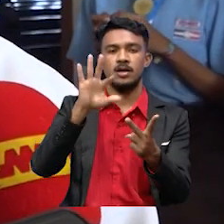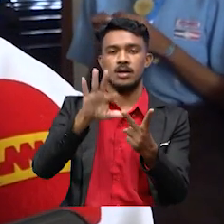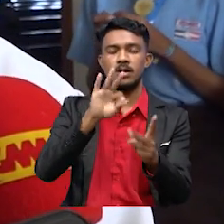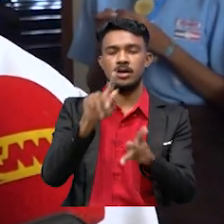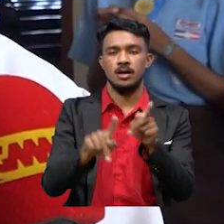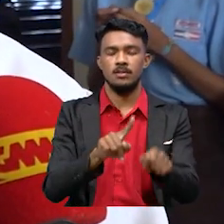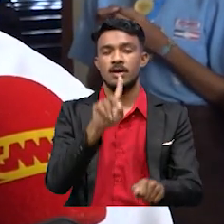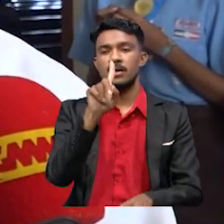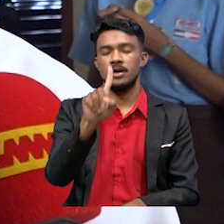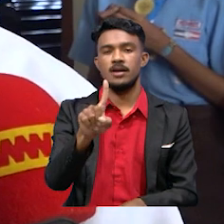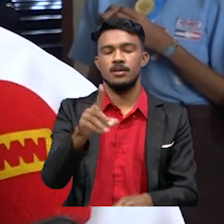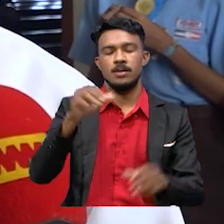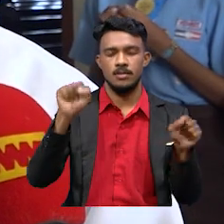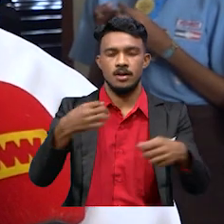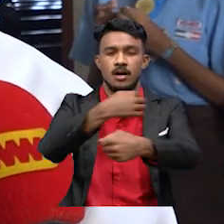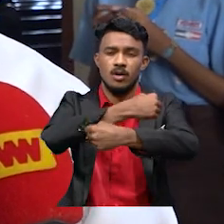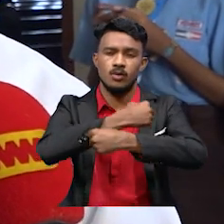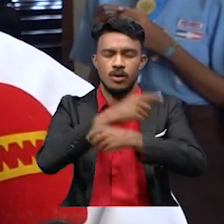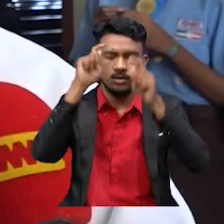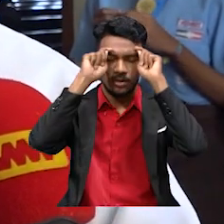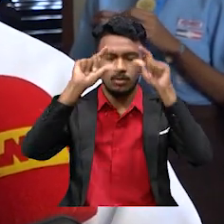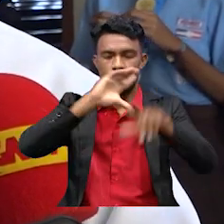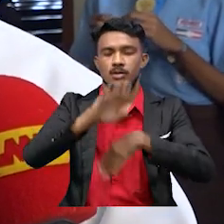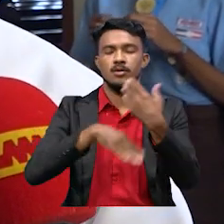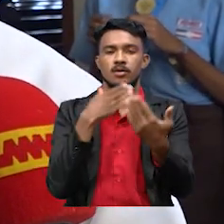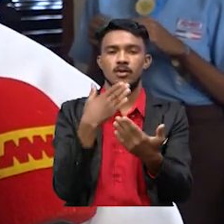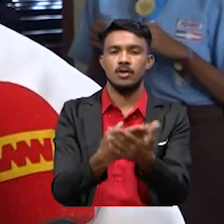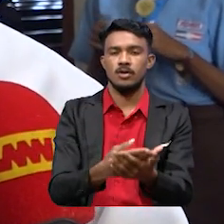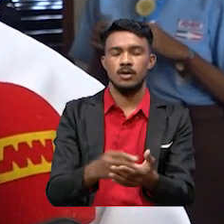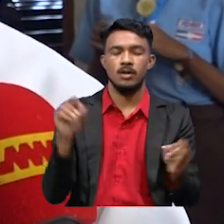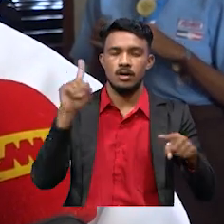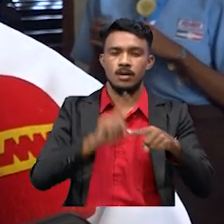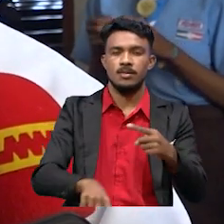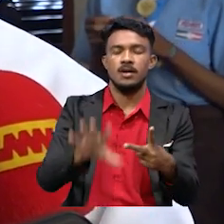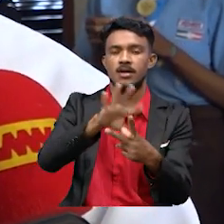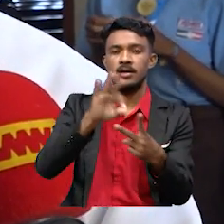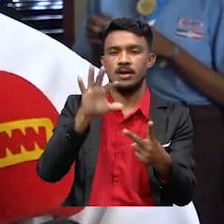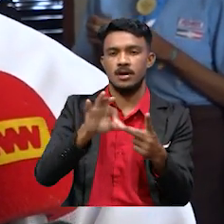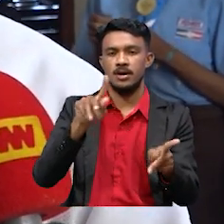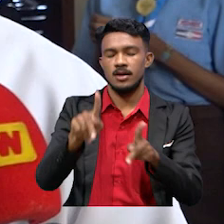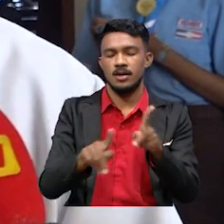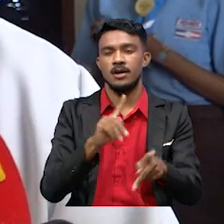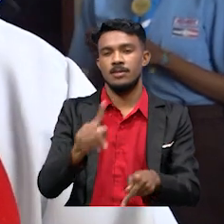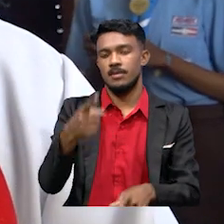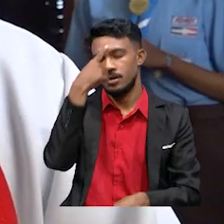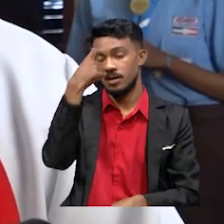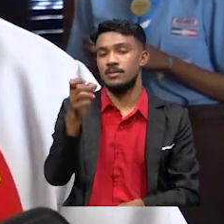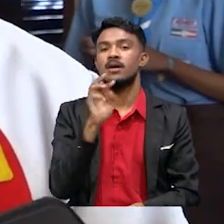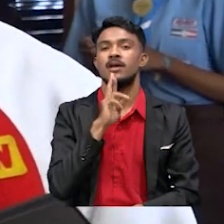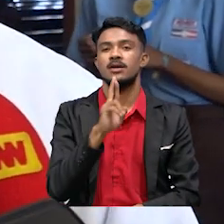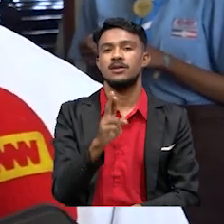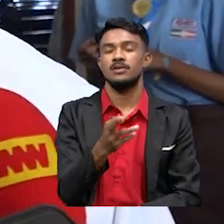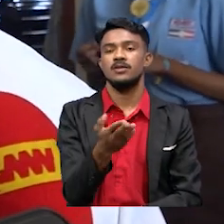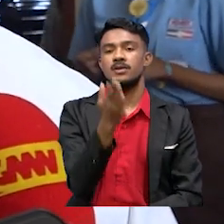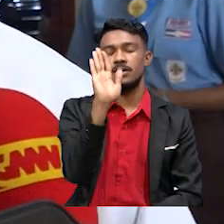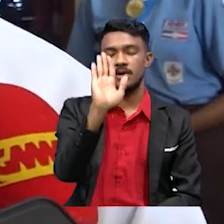hakua timoroan outro outro ita laos ba hili tamba de ema fofale tamba razão de hangata né nia nia seluita